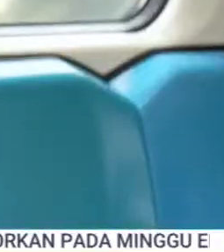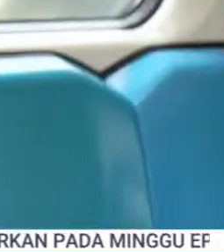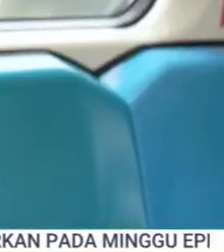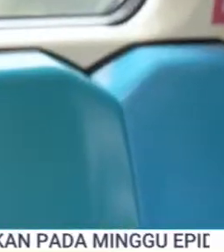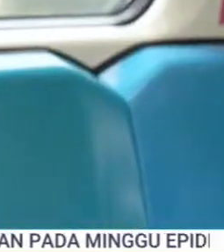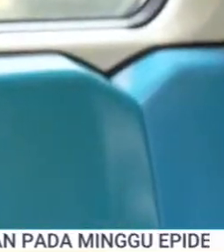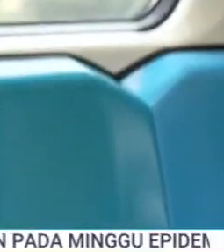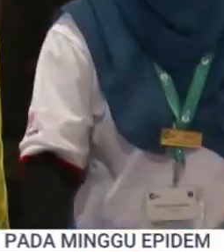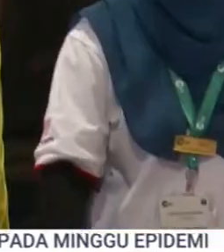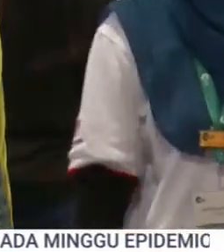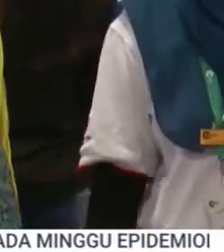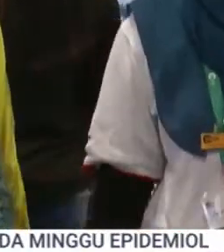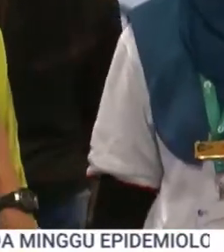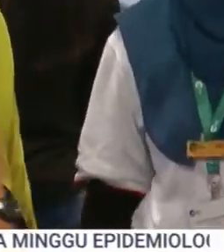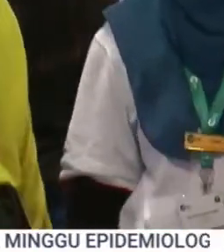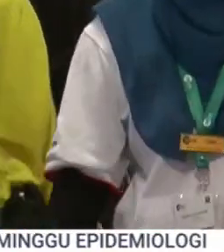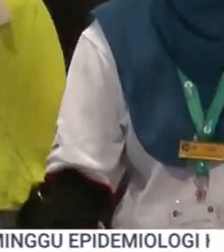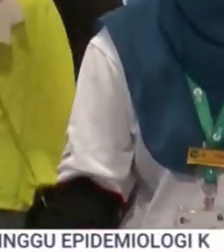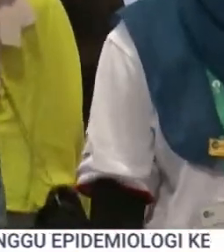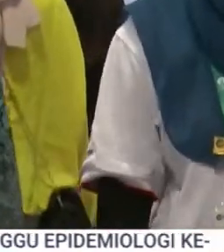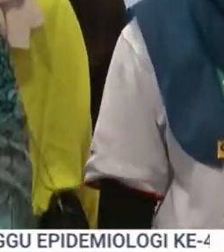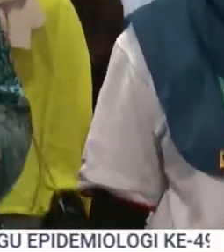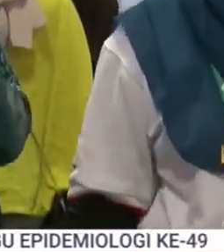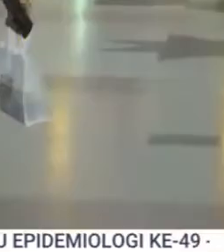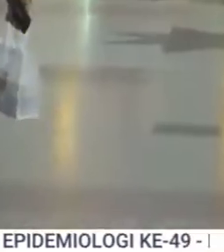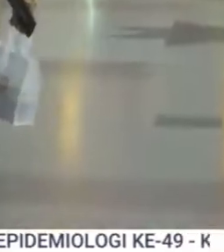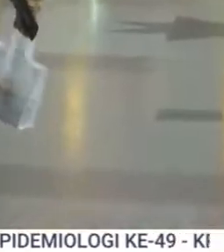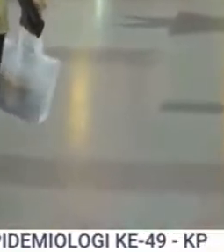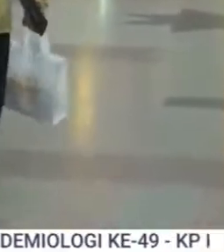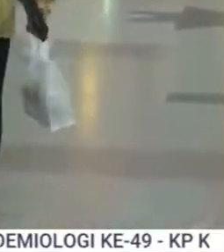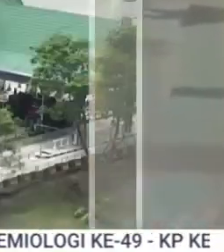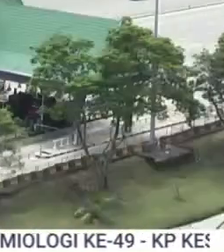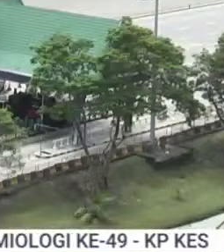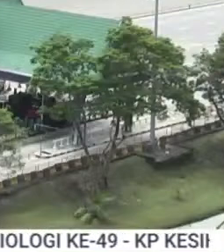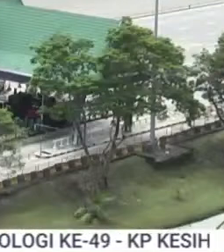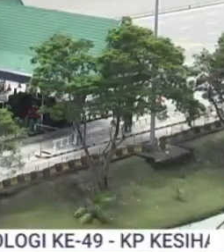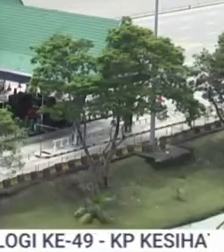ambil langkah berjaga-jaga tingkatkan kawalan kendiri.